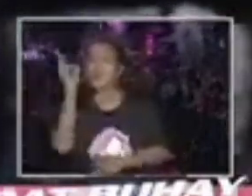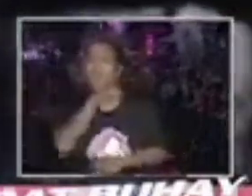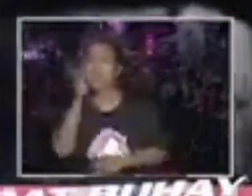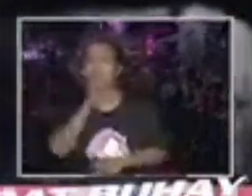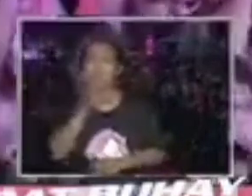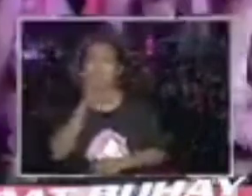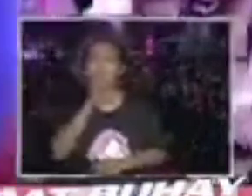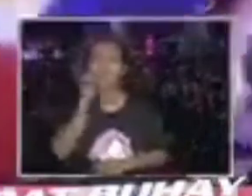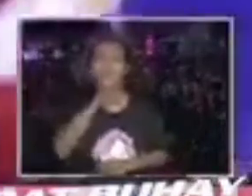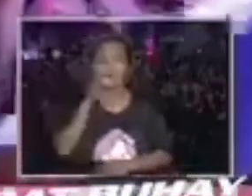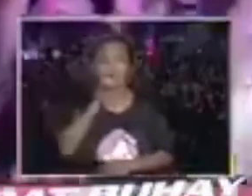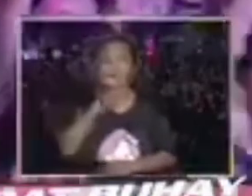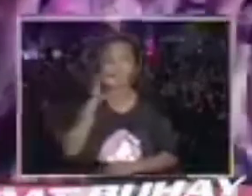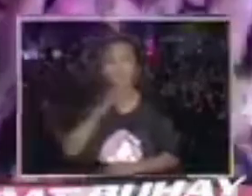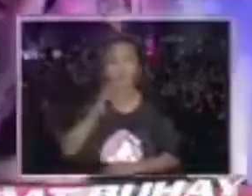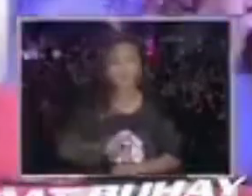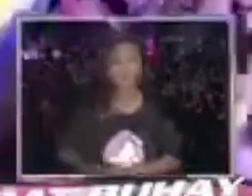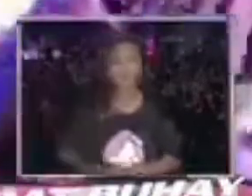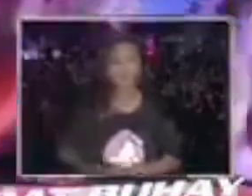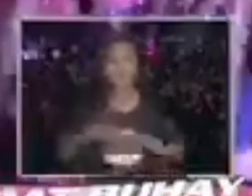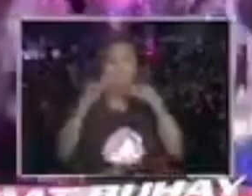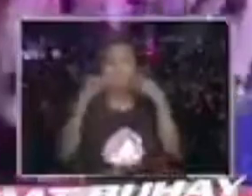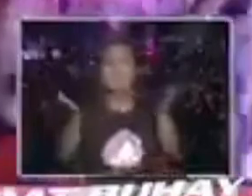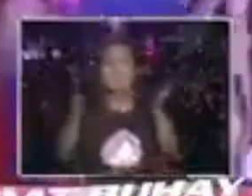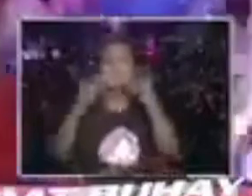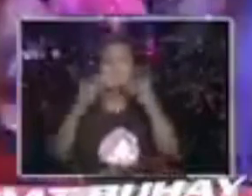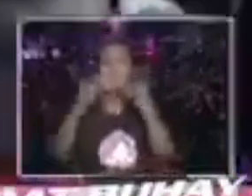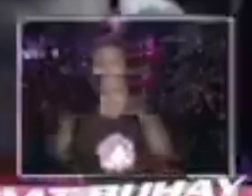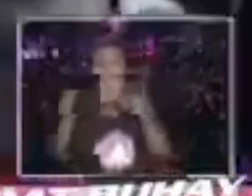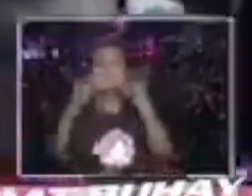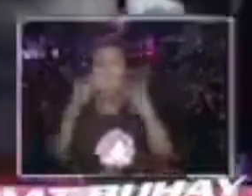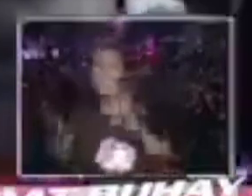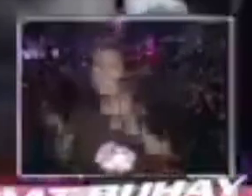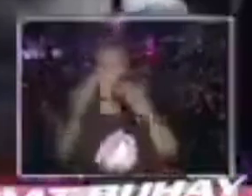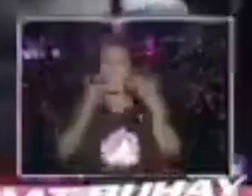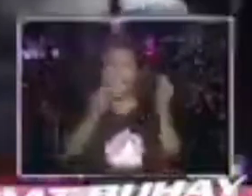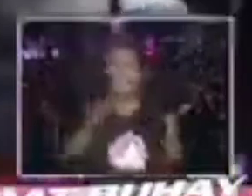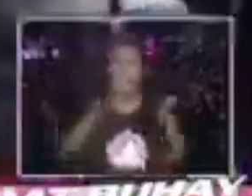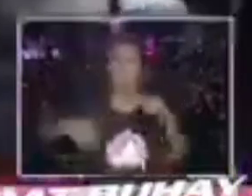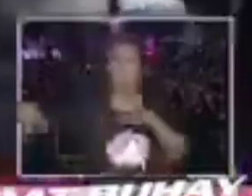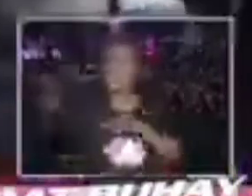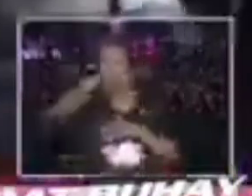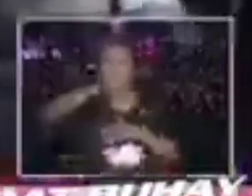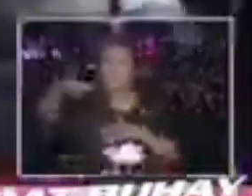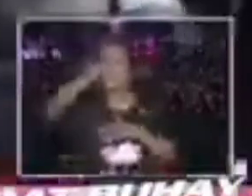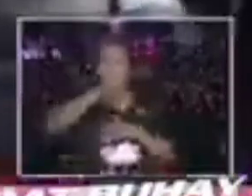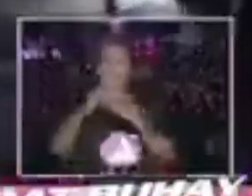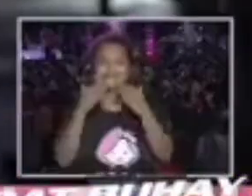Maraming salamat sa inyong lahat.